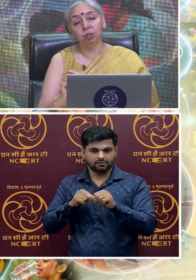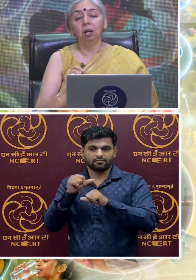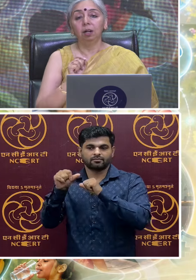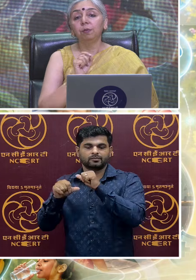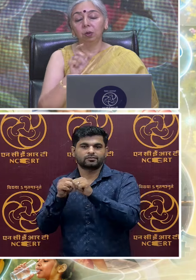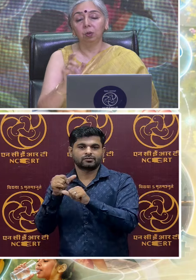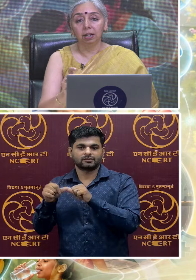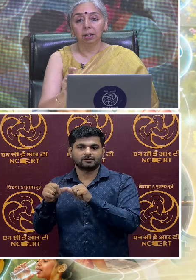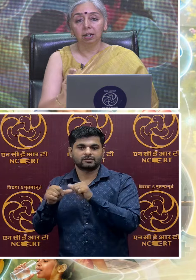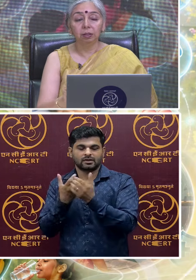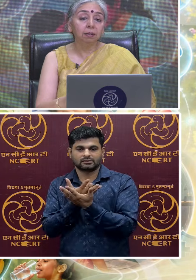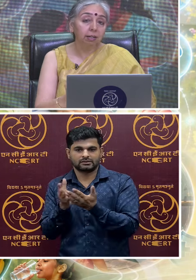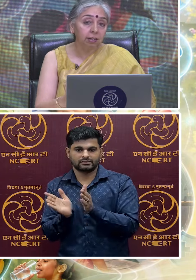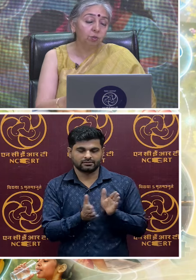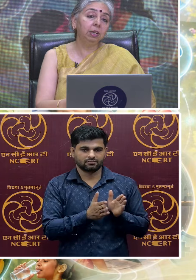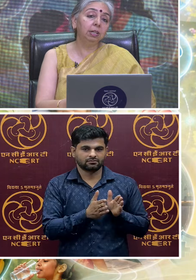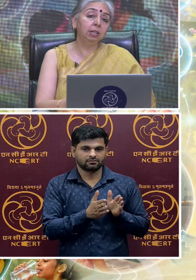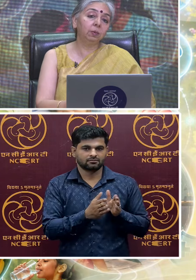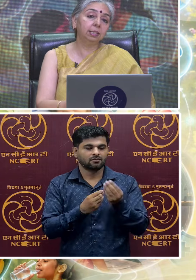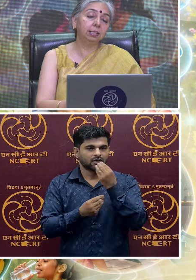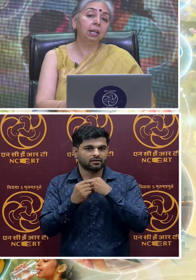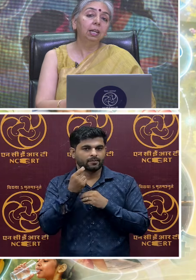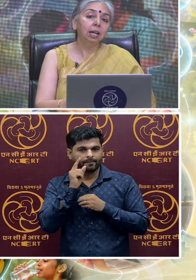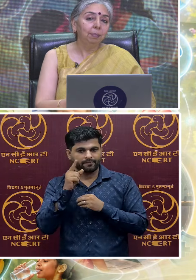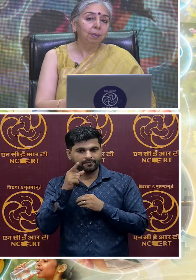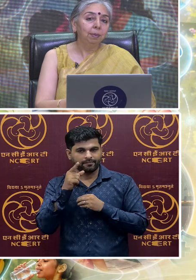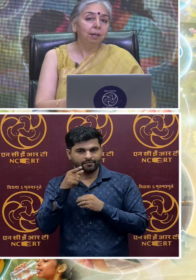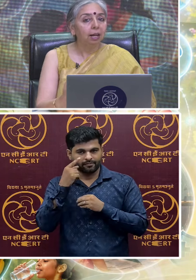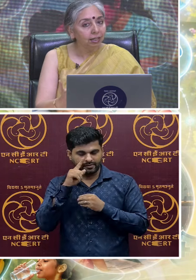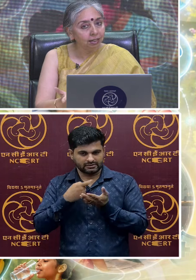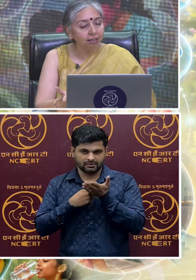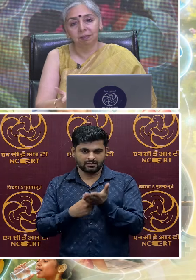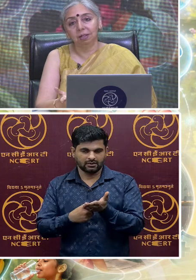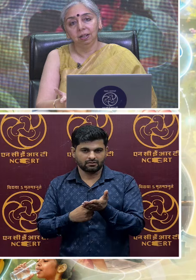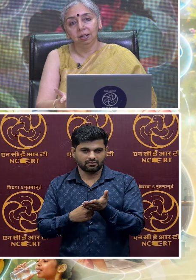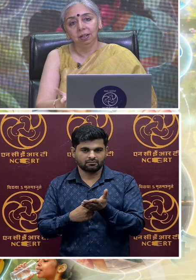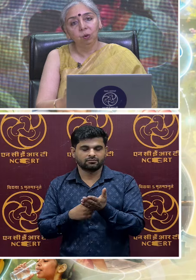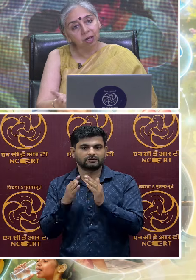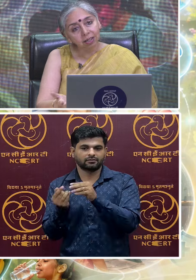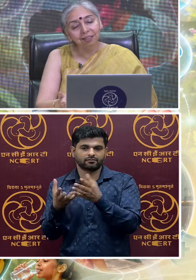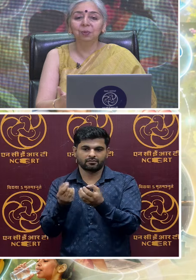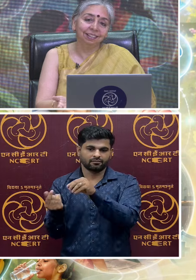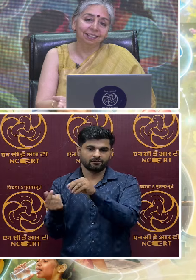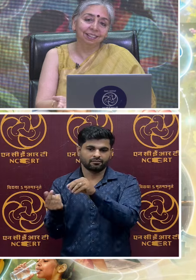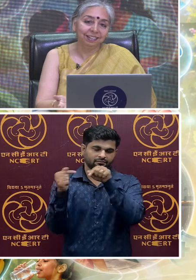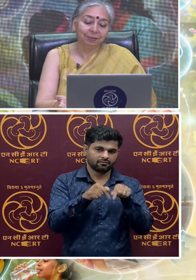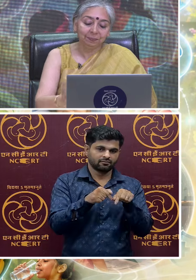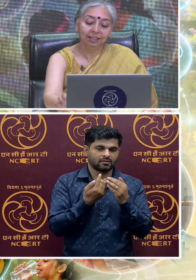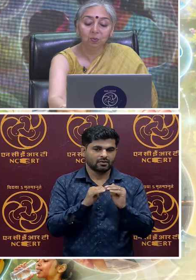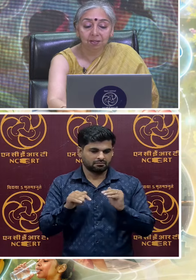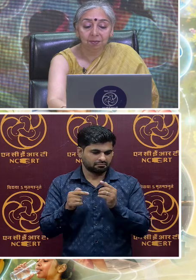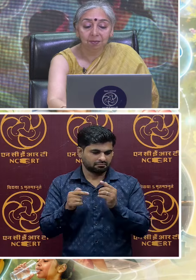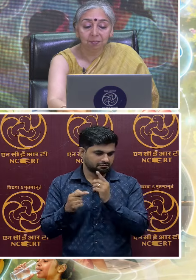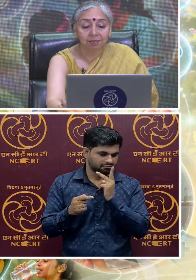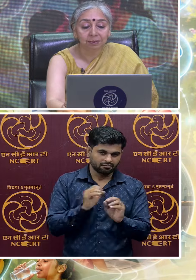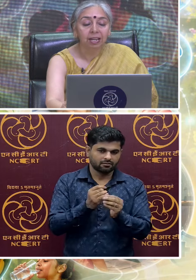फूड फ्रॉम योर डाइट। इनफैक्ट पेरेंट्स को भी ये रिक्वेस्ट है कि आप लाएं ही नहीं घर में, होगा नहीं तो खाएंगे नहीं,